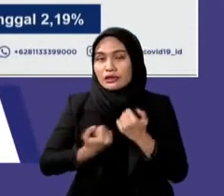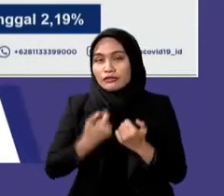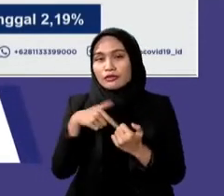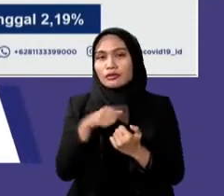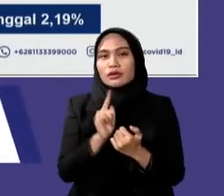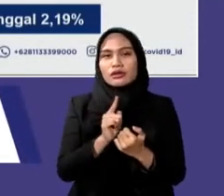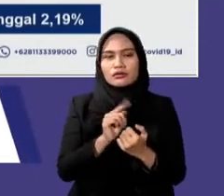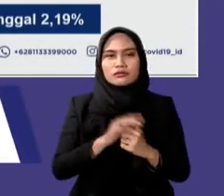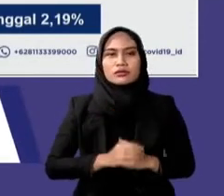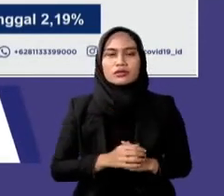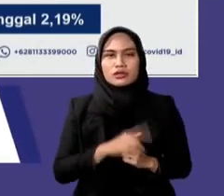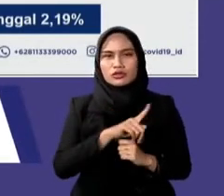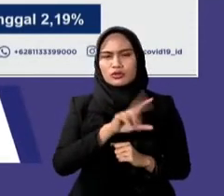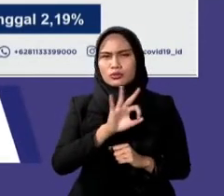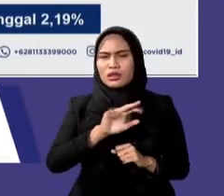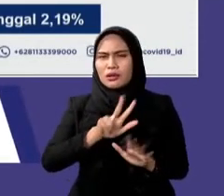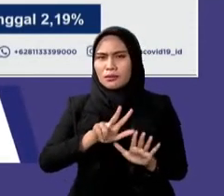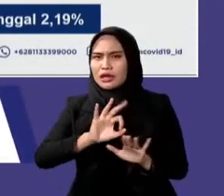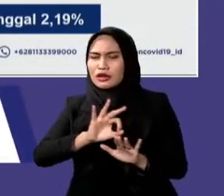108.269